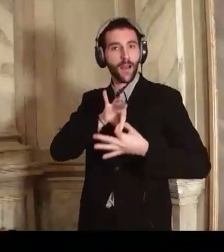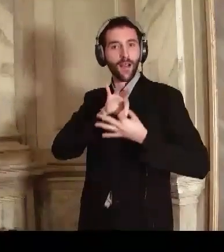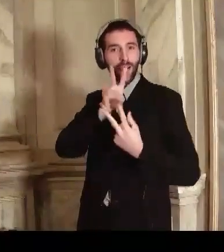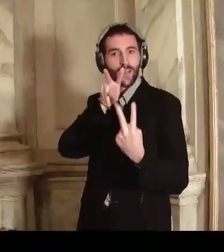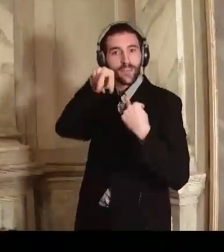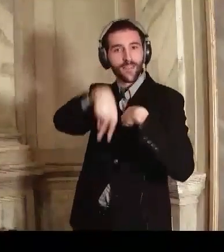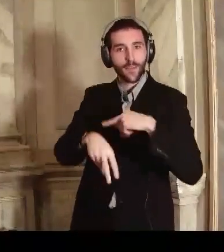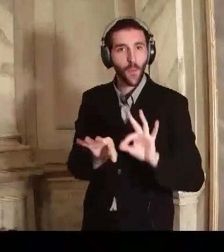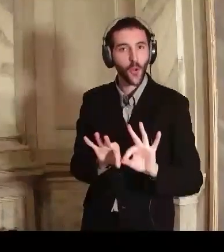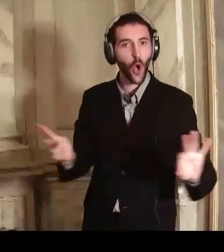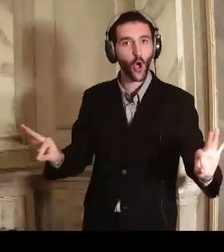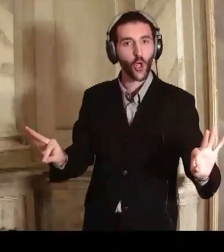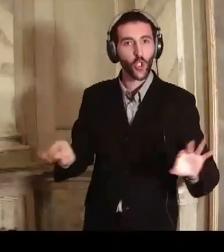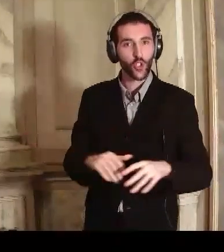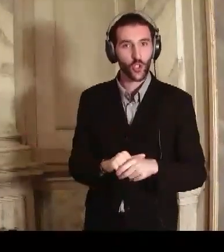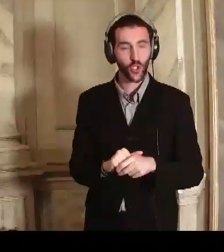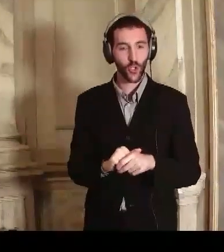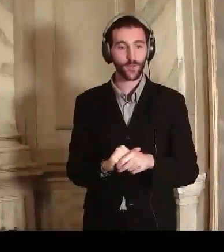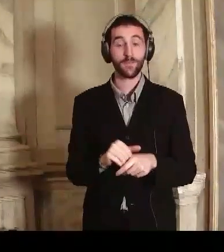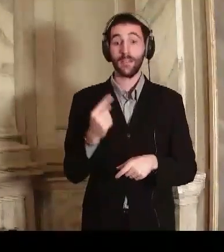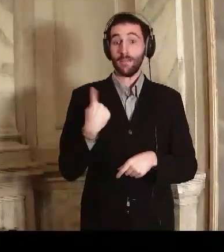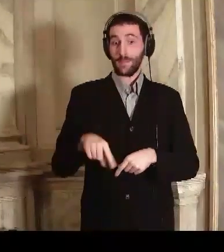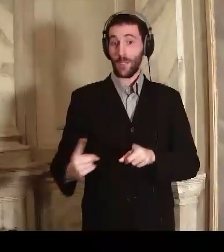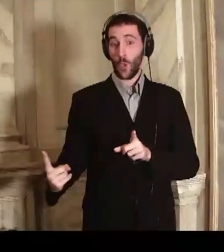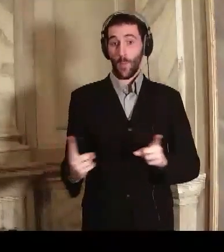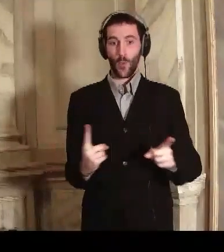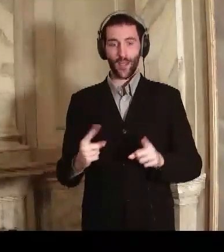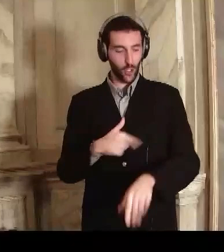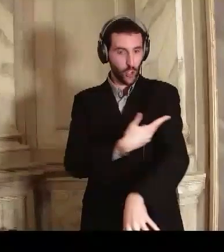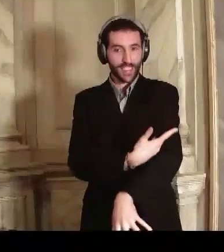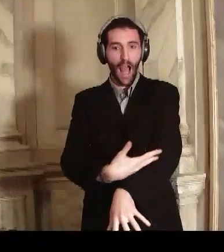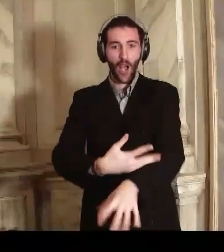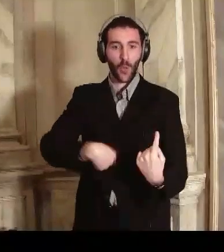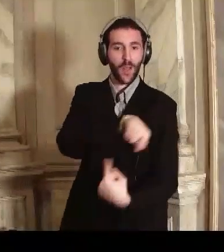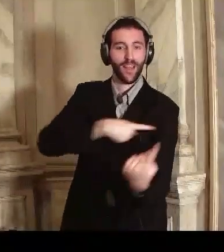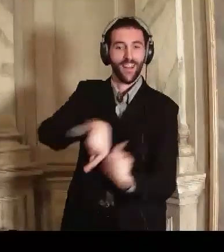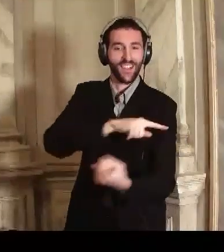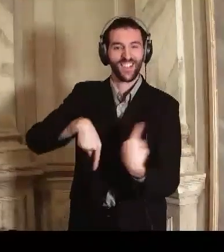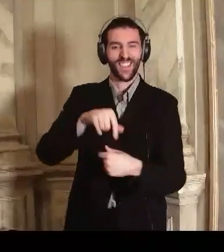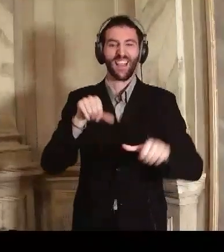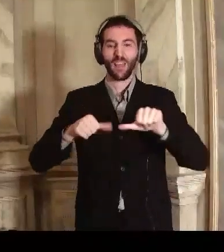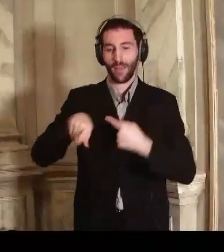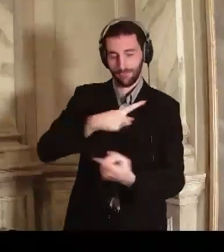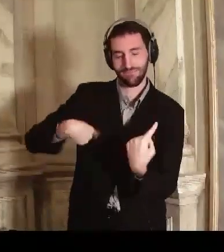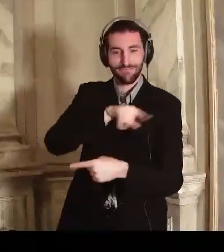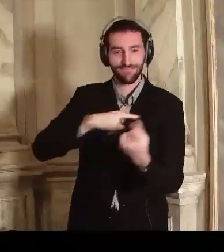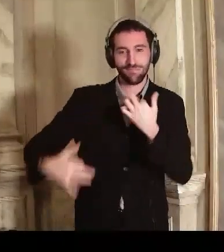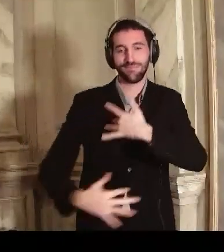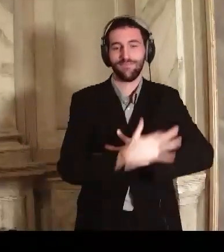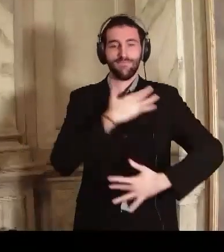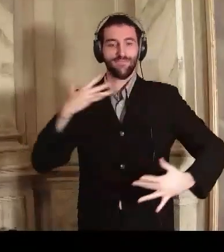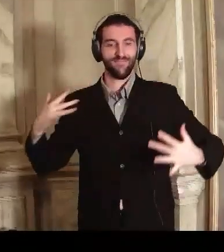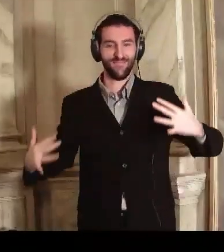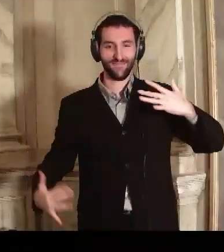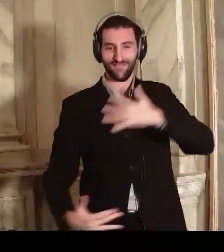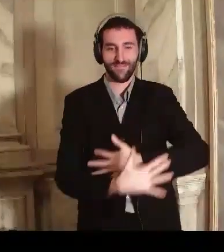che freme. E proprio in questo istante, immersa nel flusso sanguigno, centinaia di sostanze chimiche